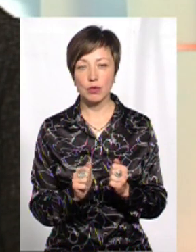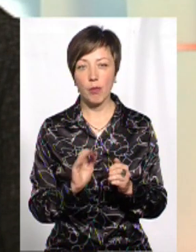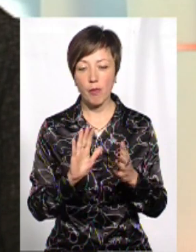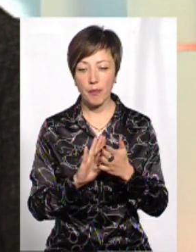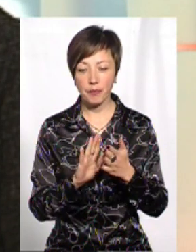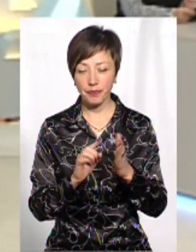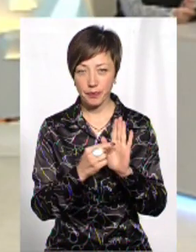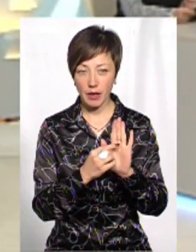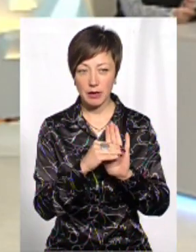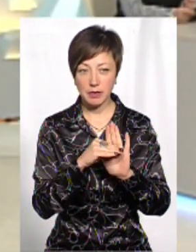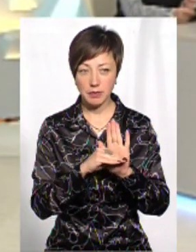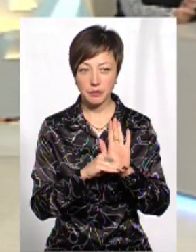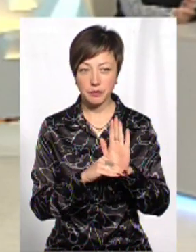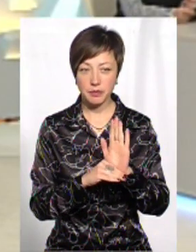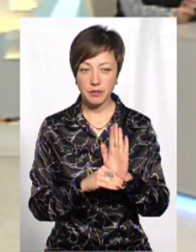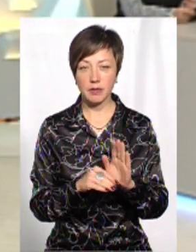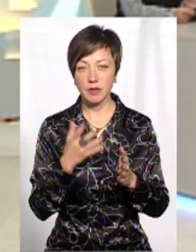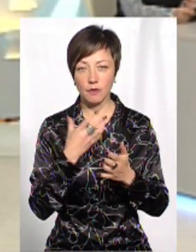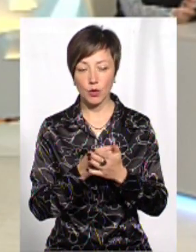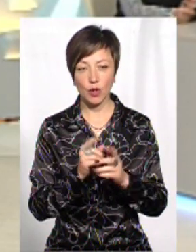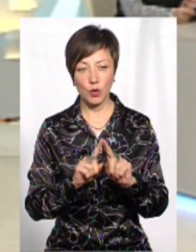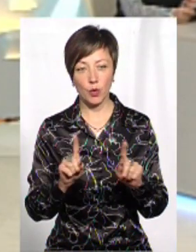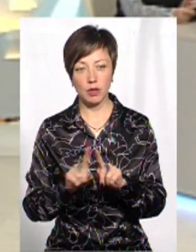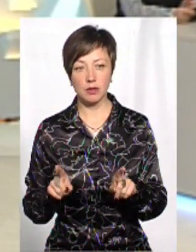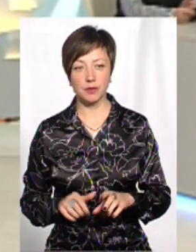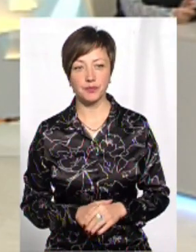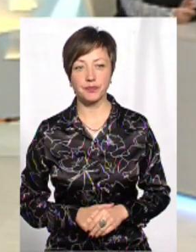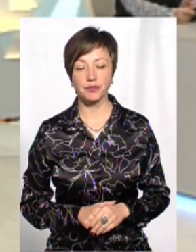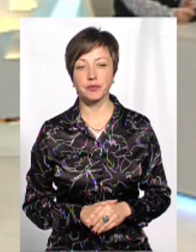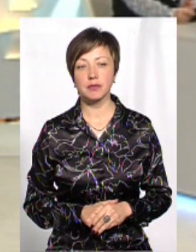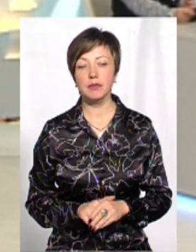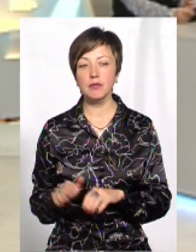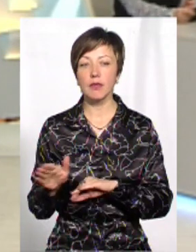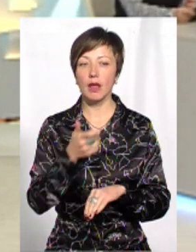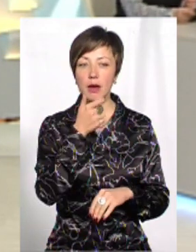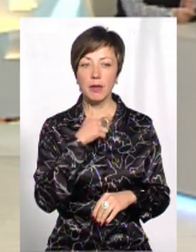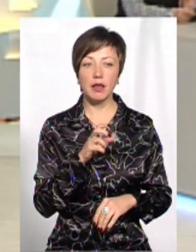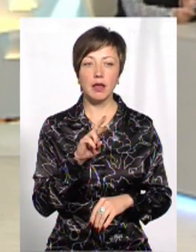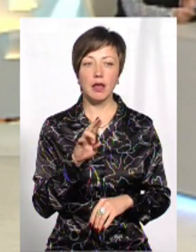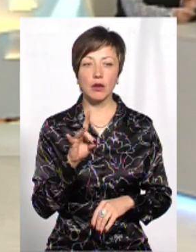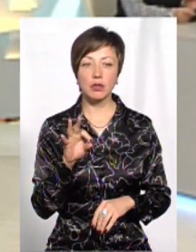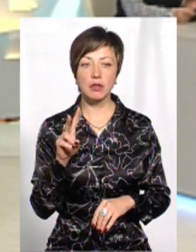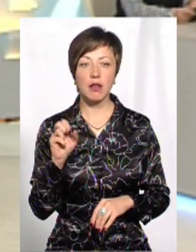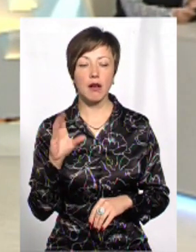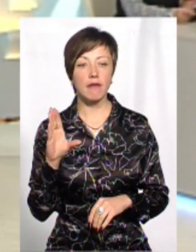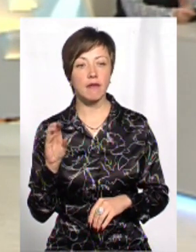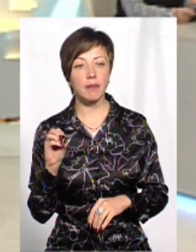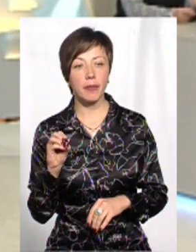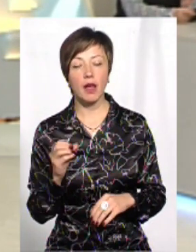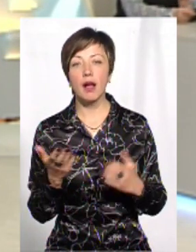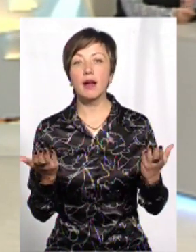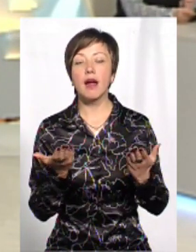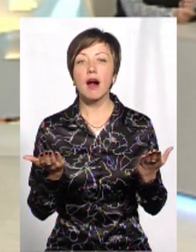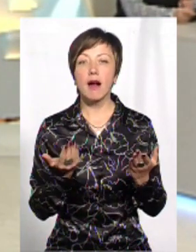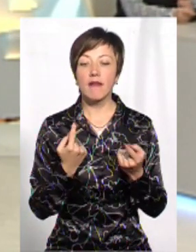моменту є свої певні нюанси. Пане Ярославе, а яка відмінність у залученні до